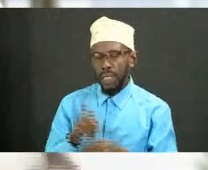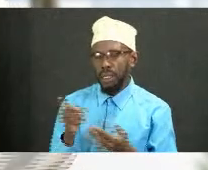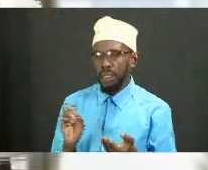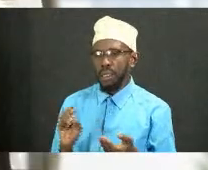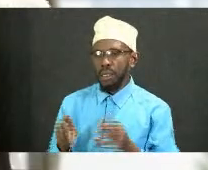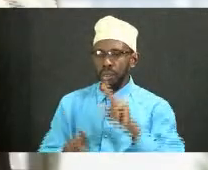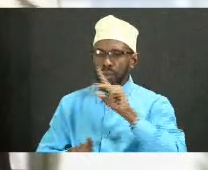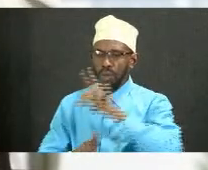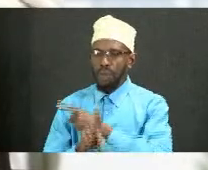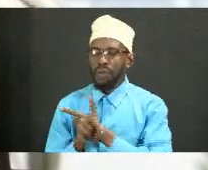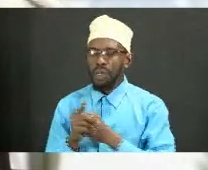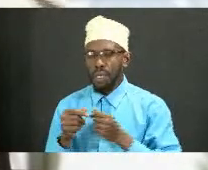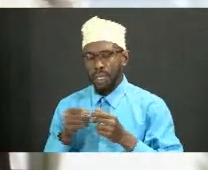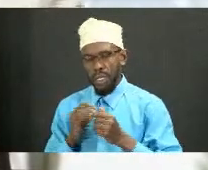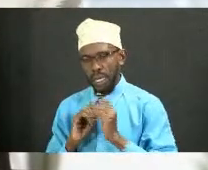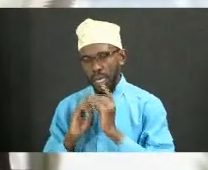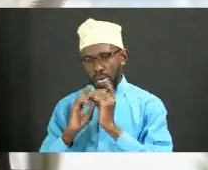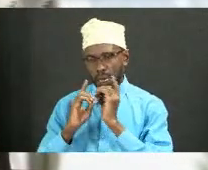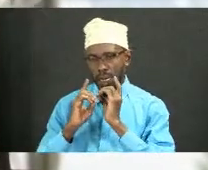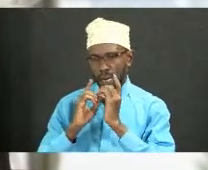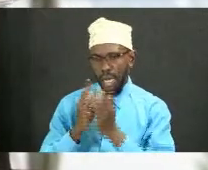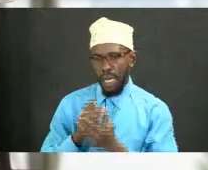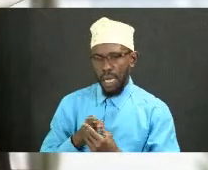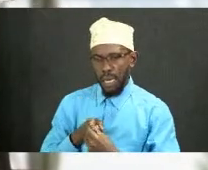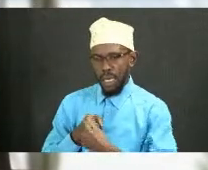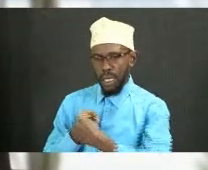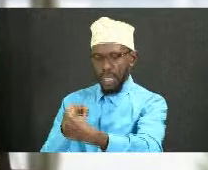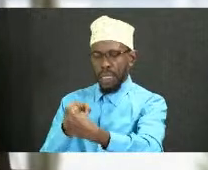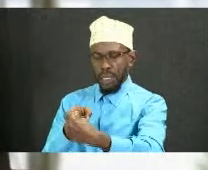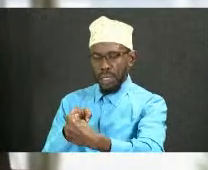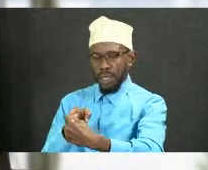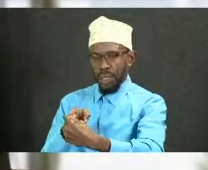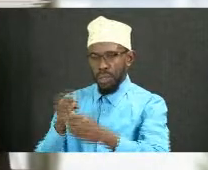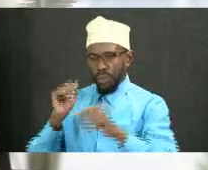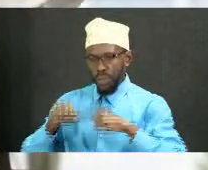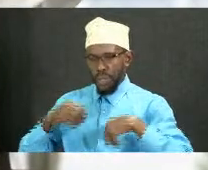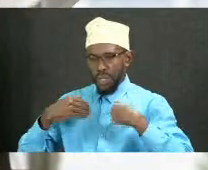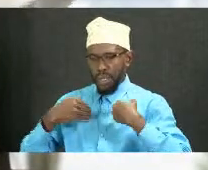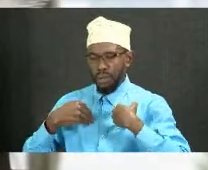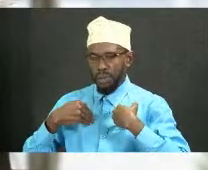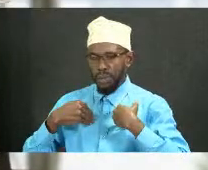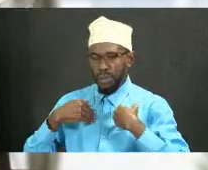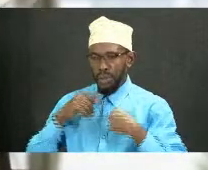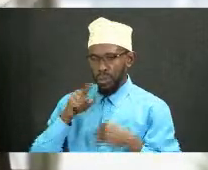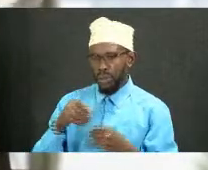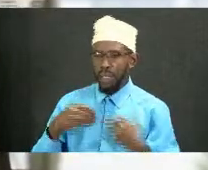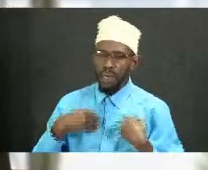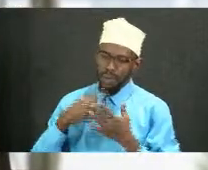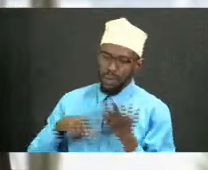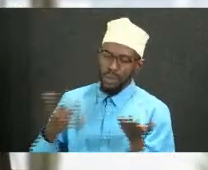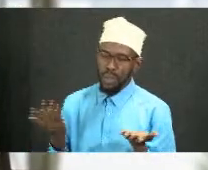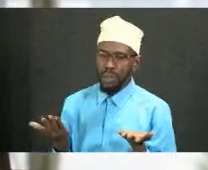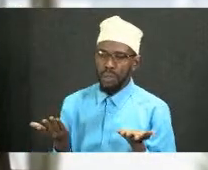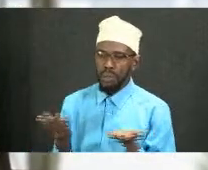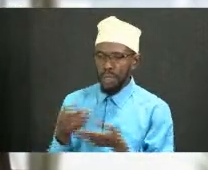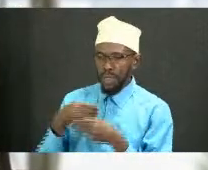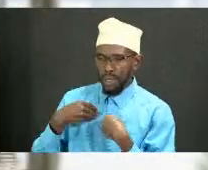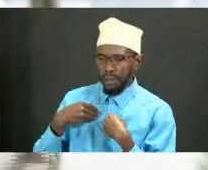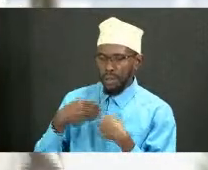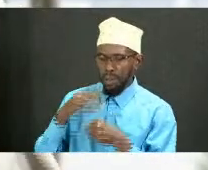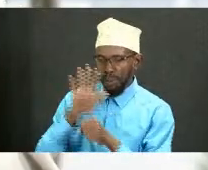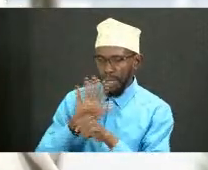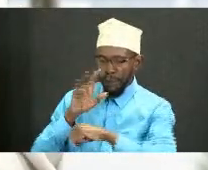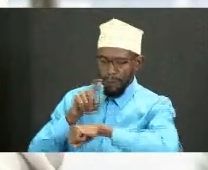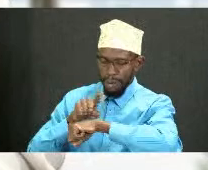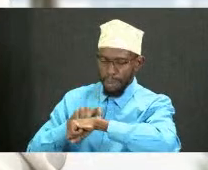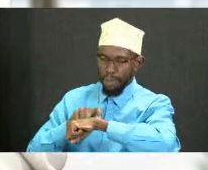wasallam alimuelekeza kwa lile ambalo anaweza nalo. Kwamba wewe una nini? Mimi nina hizi. Mara